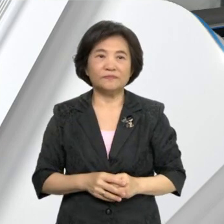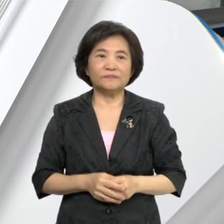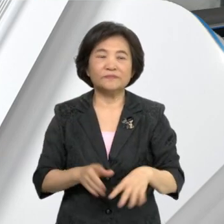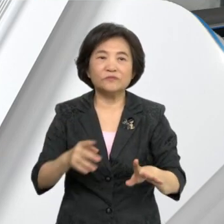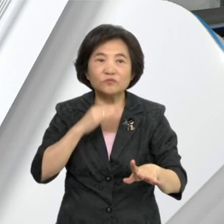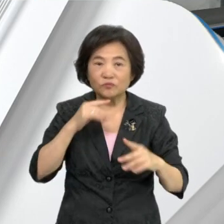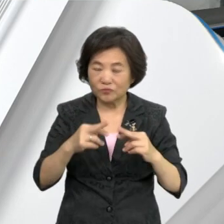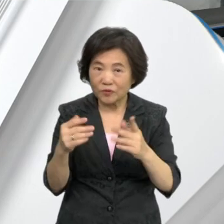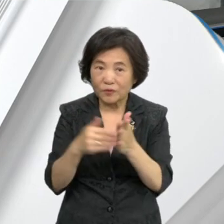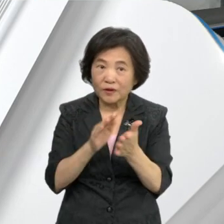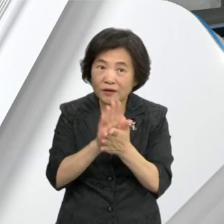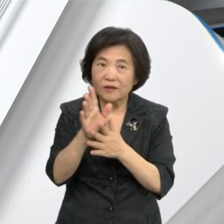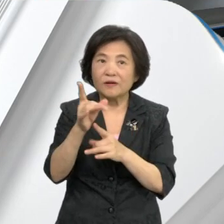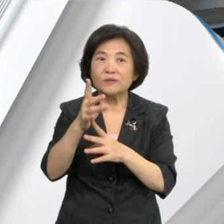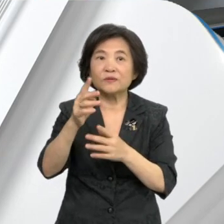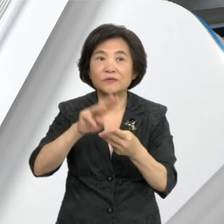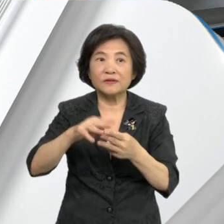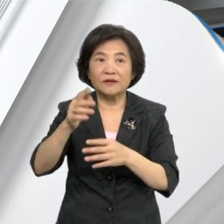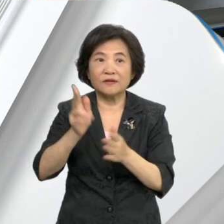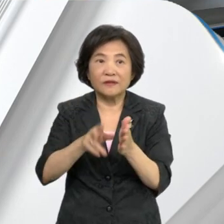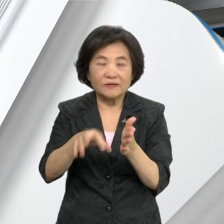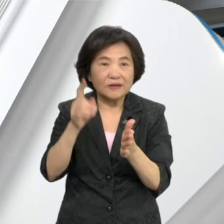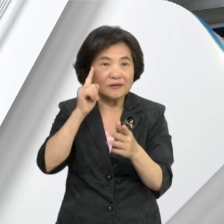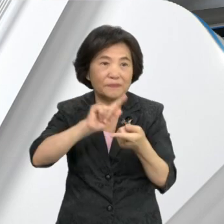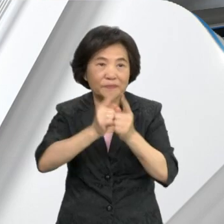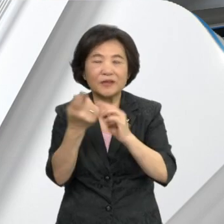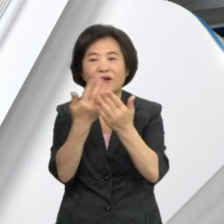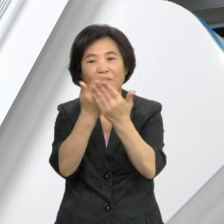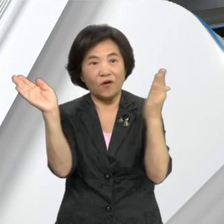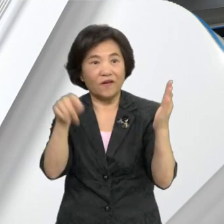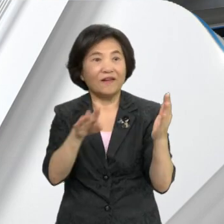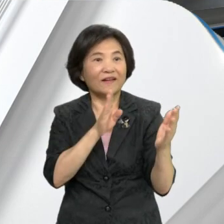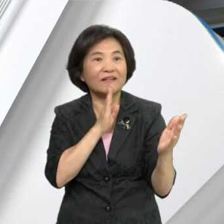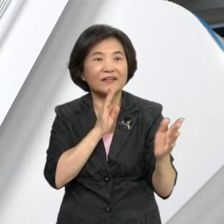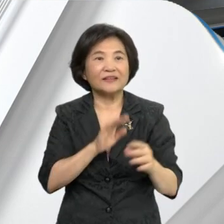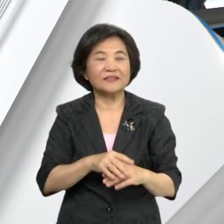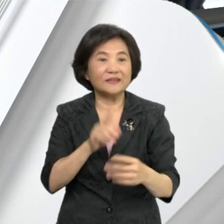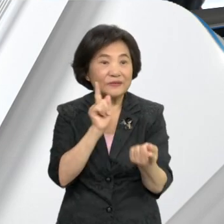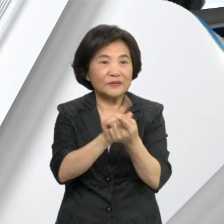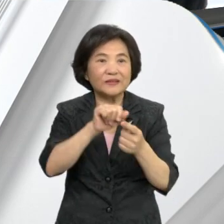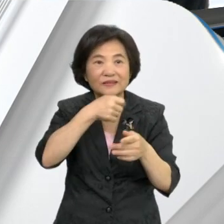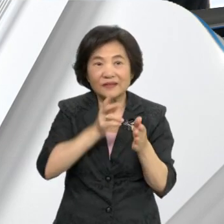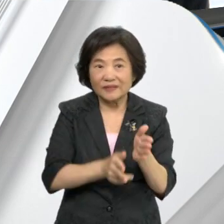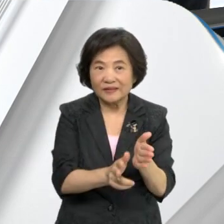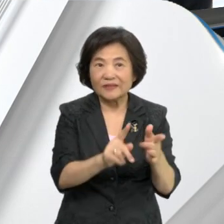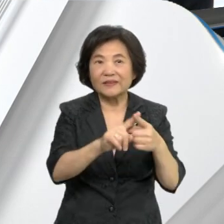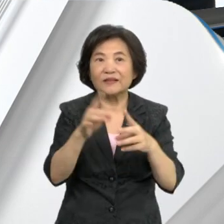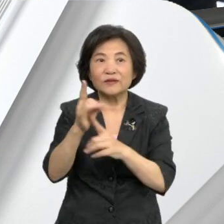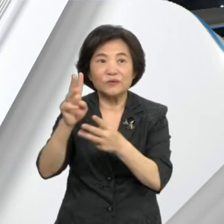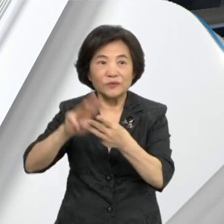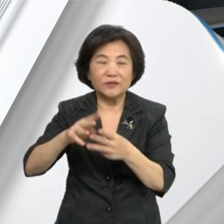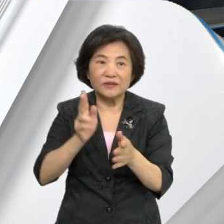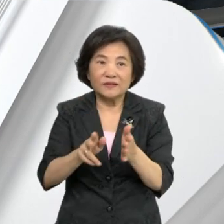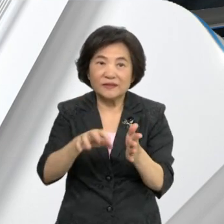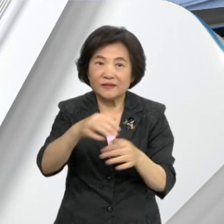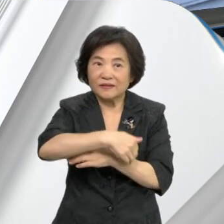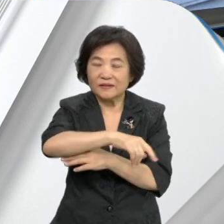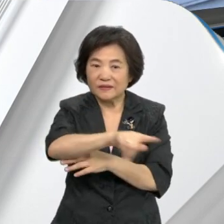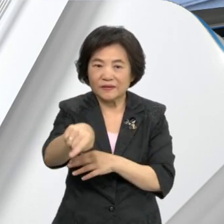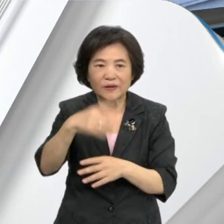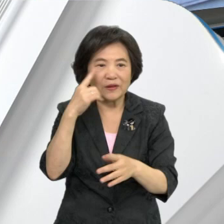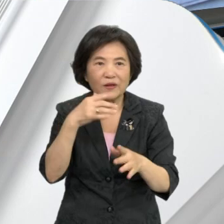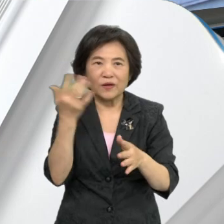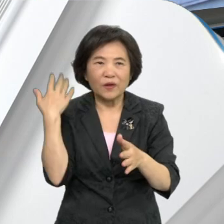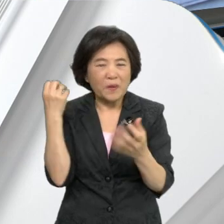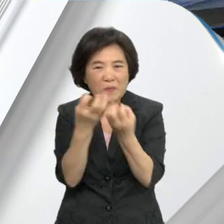张，都是在战过之后，昨天日站才会转型，变作战术空间。重新打造台铁立足天雄的